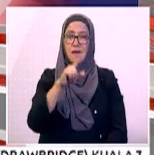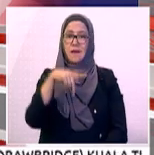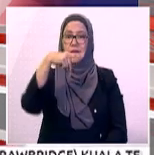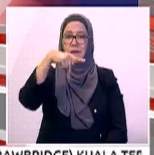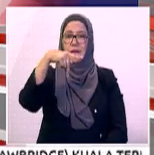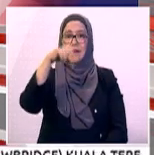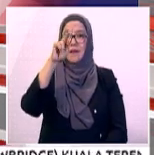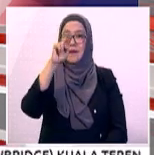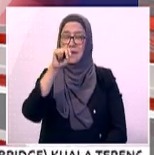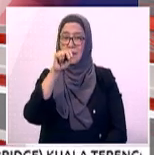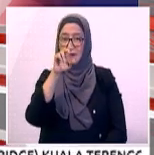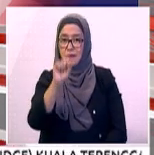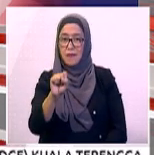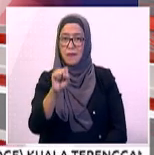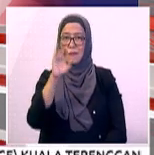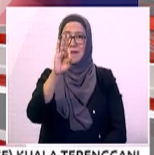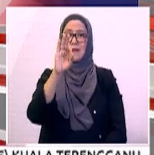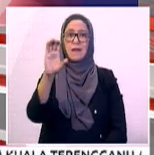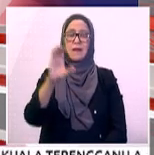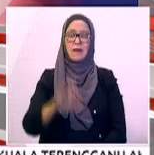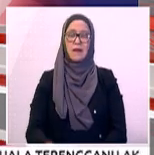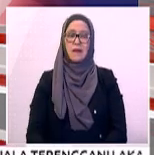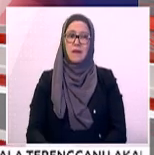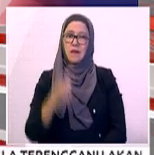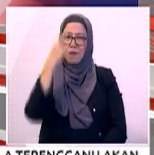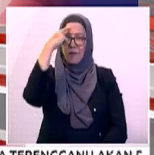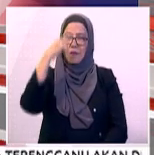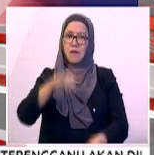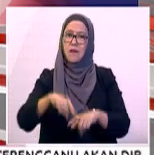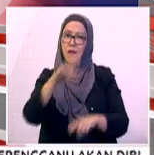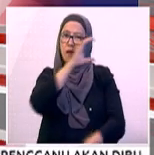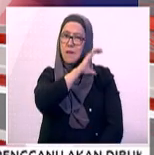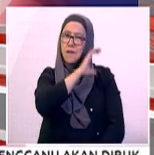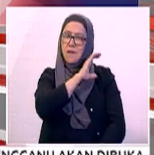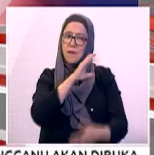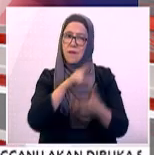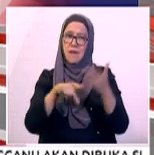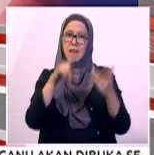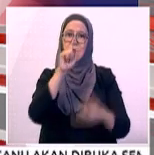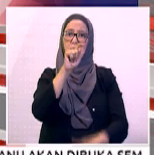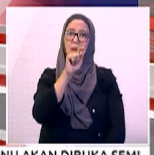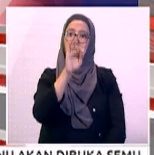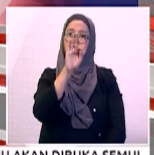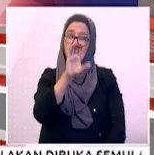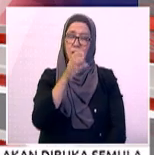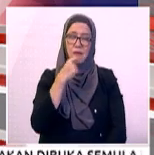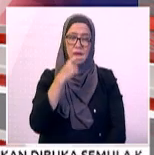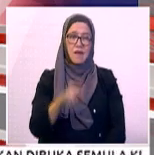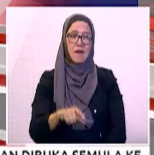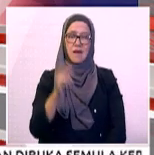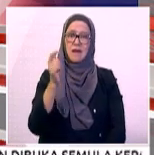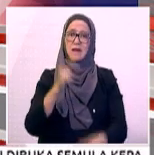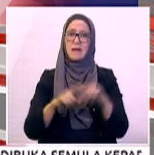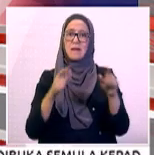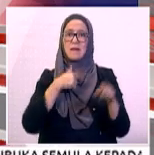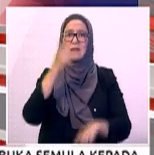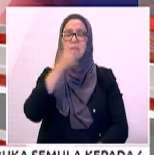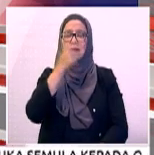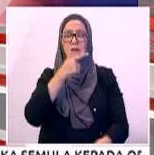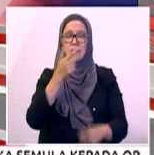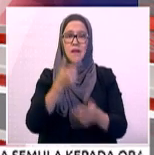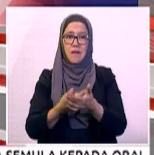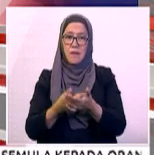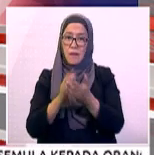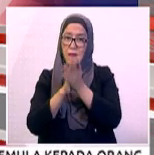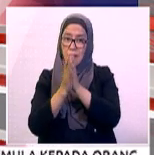PKNS FC. Bagi jurulatih sementara TFC, Nafuzi Zain, beliau tidak mahu menjadikan kemenangan 2-1 pasukannya ke atas PKNS